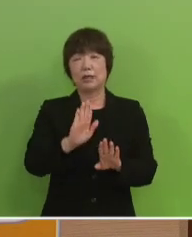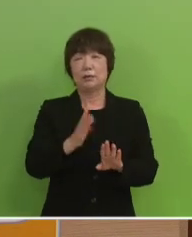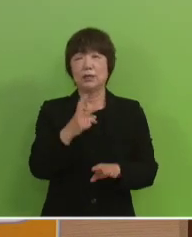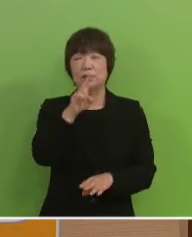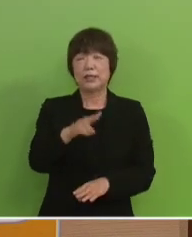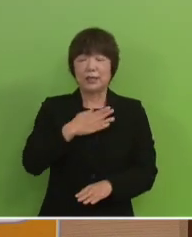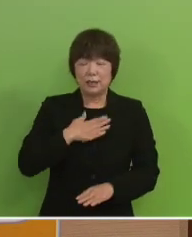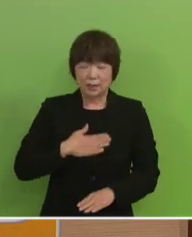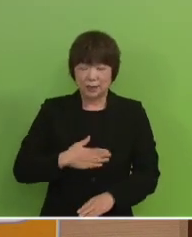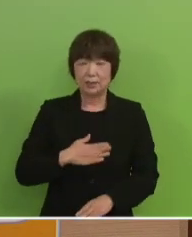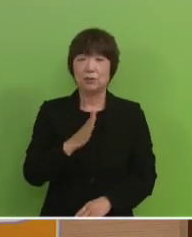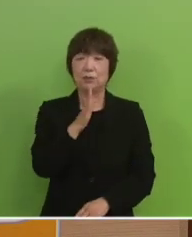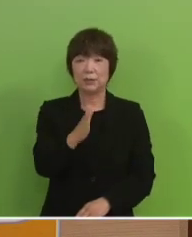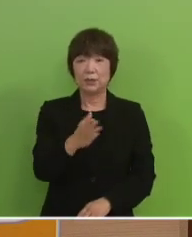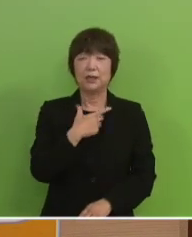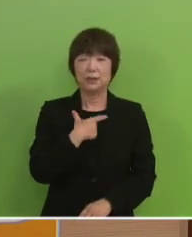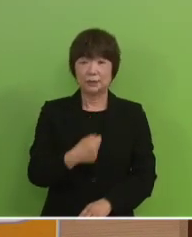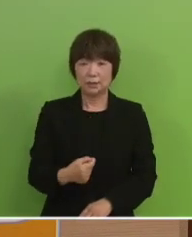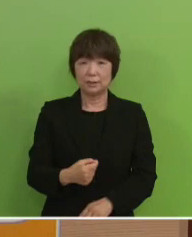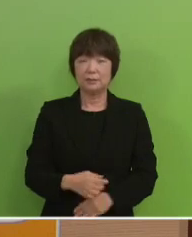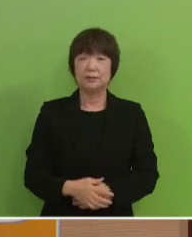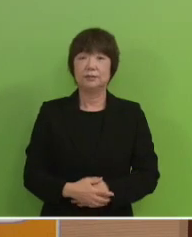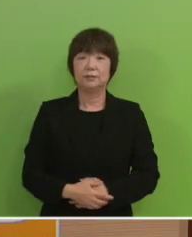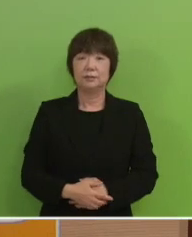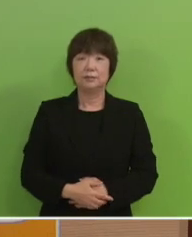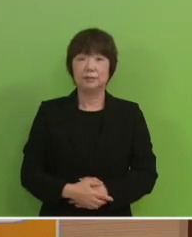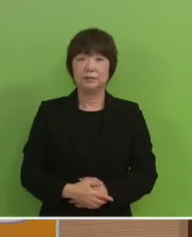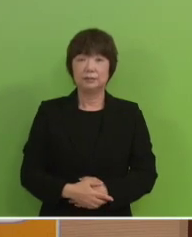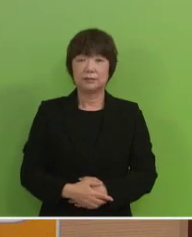理解をいただきたいと思います